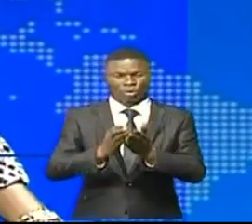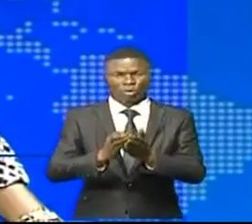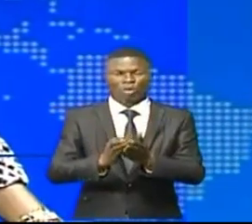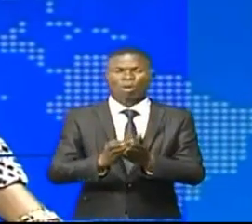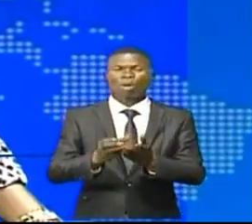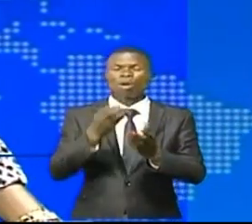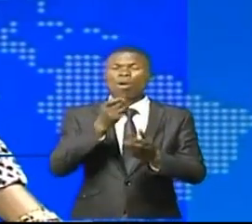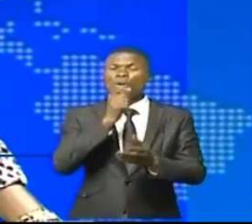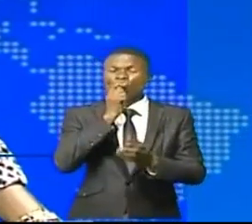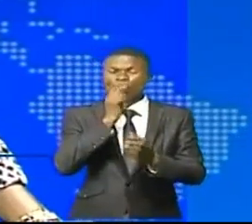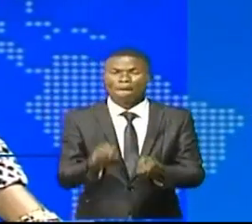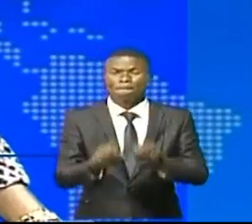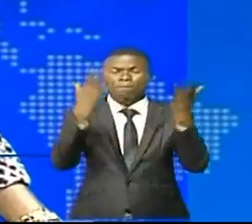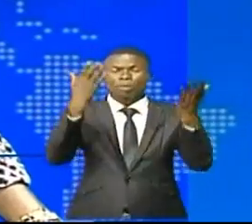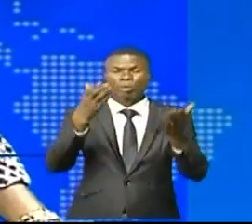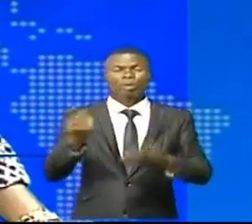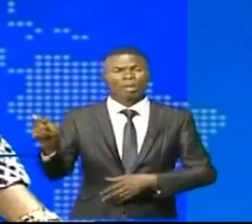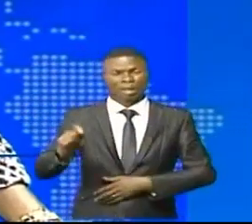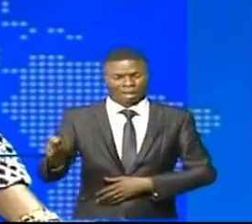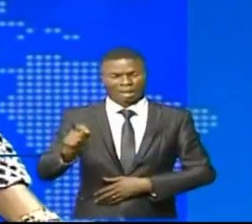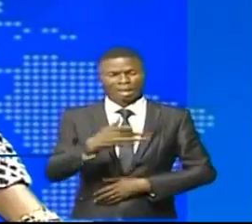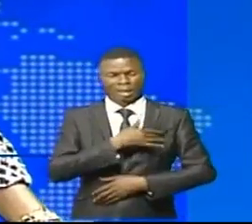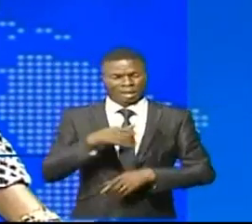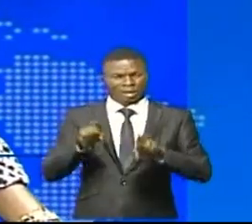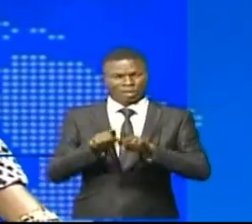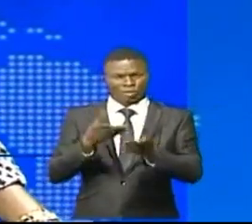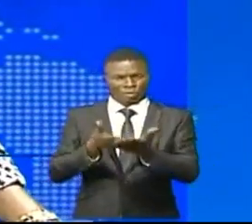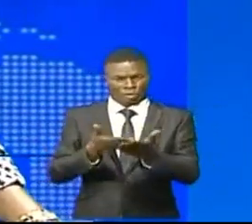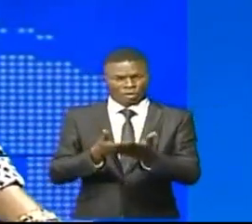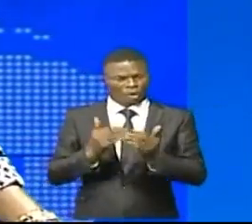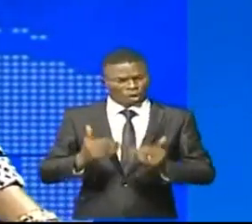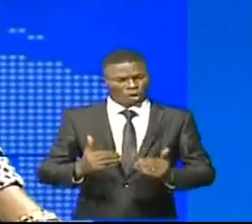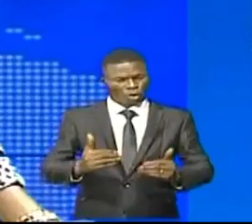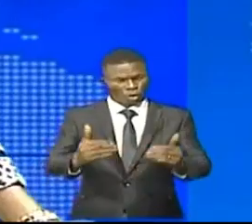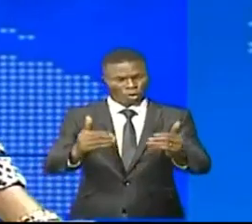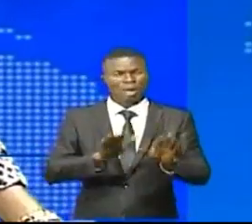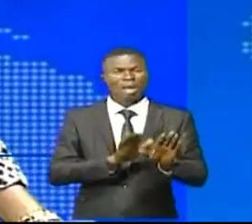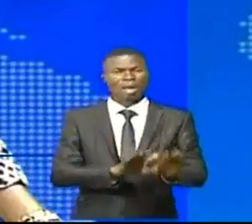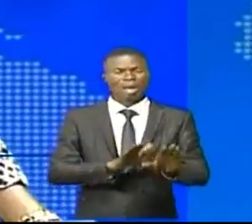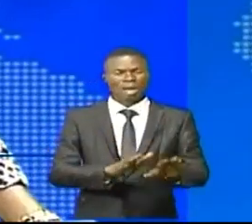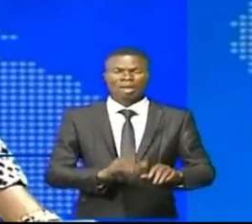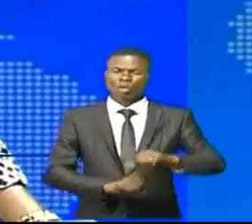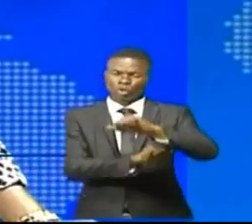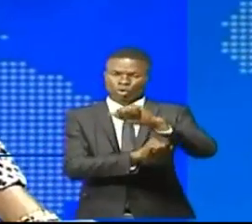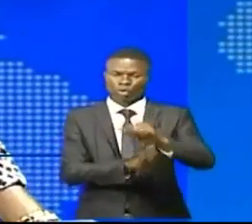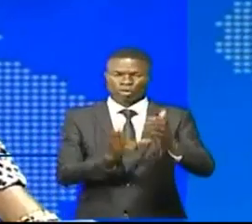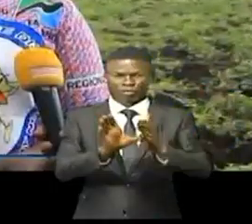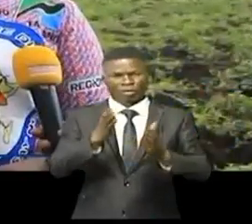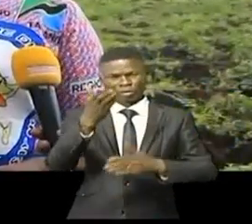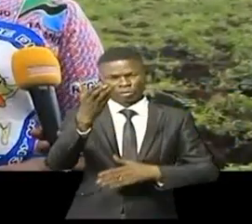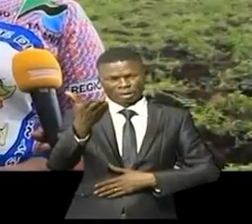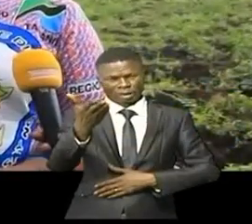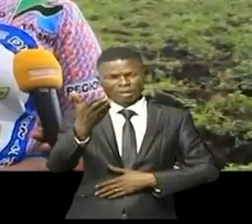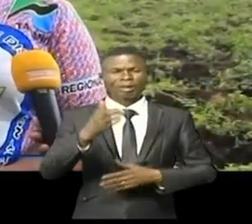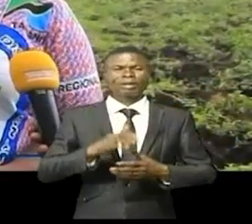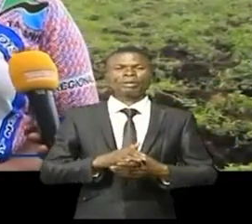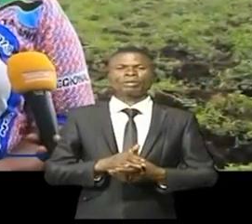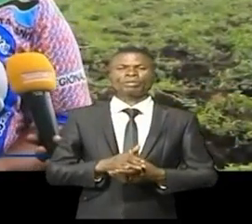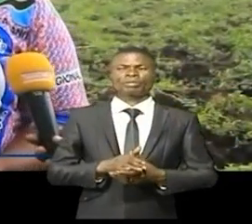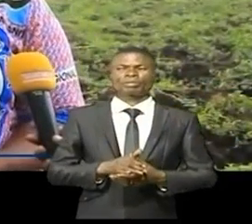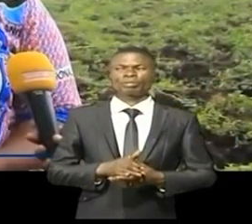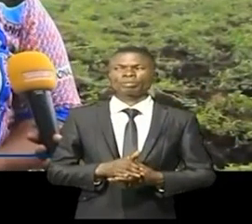de Nirangomo dans le territoire qui porte le même nom et qui continue à attendre de l'assistance. Reportage. La récolte